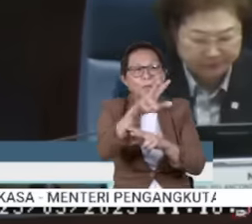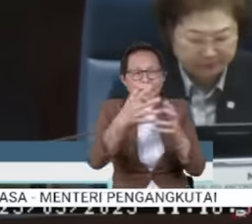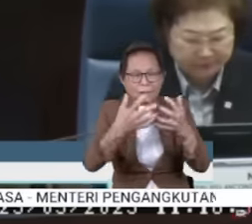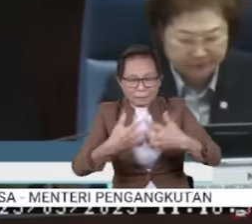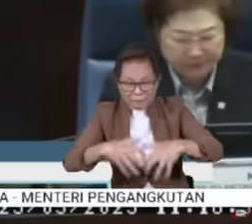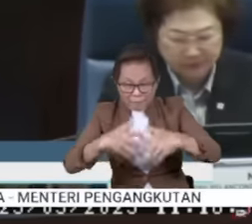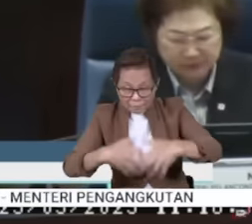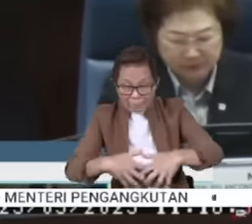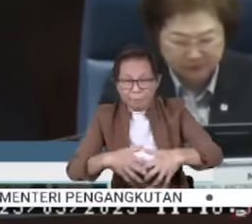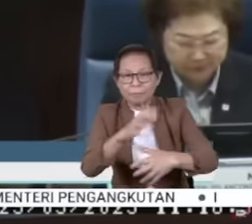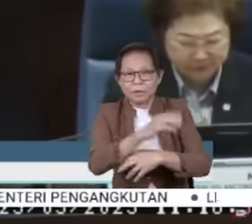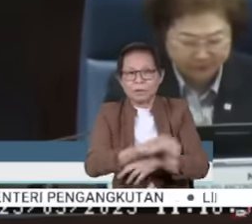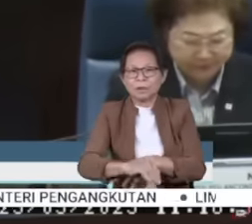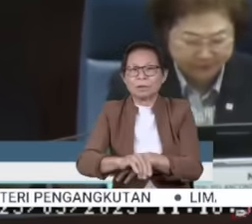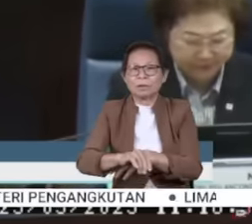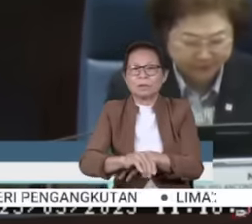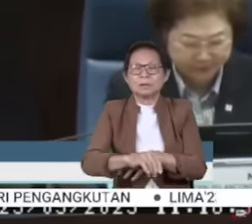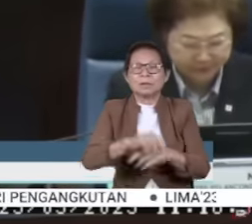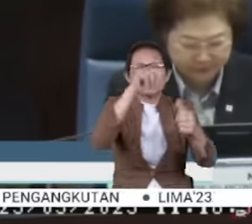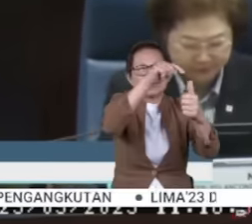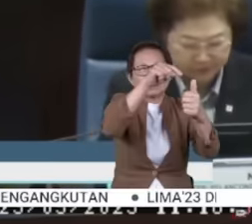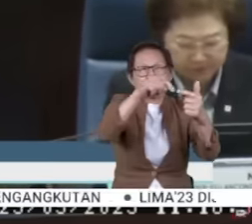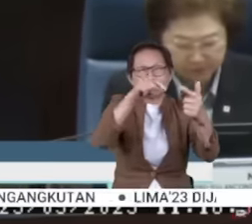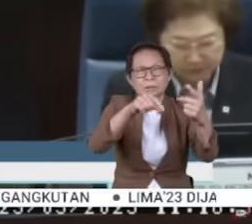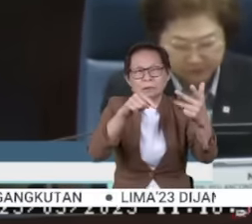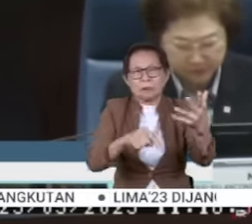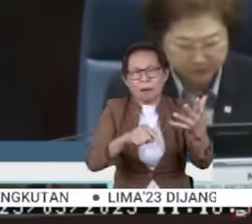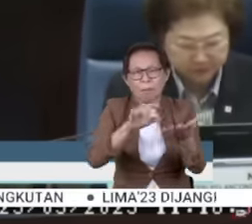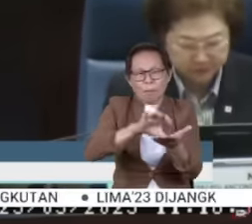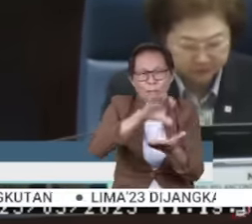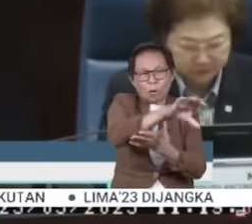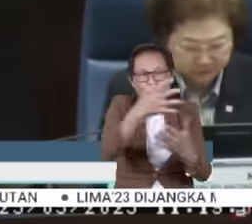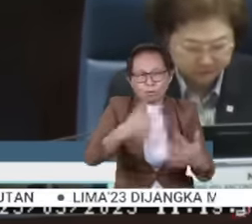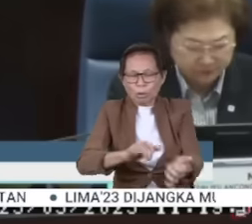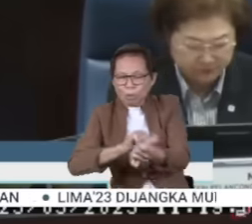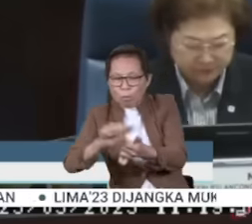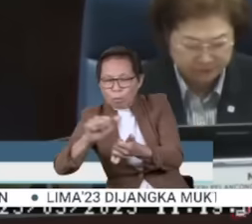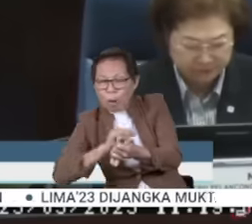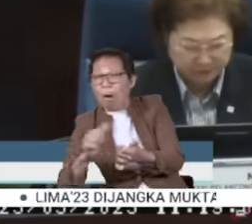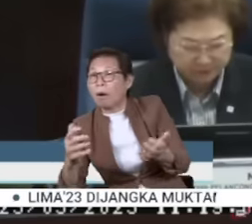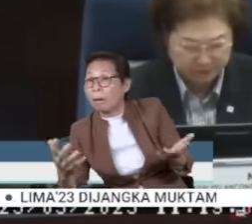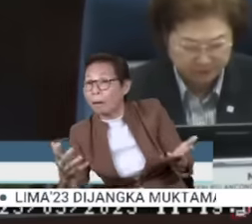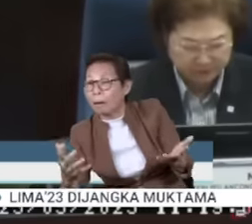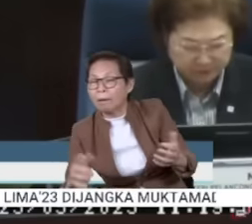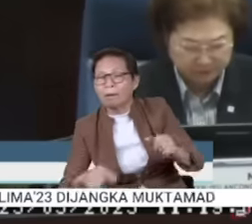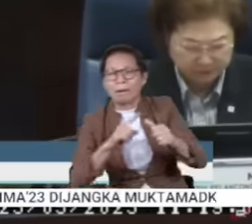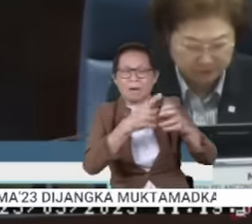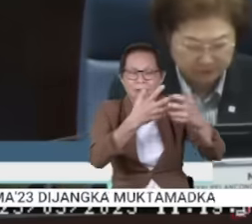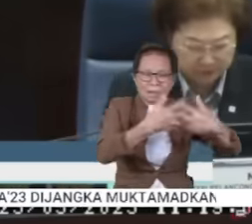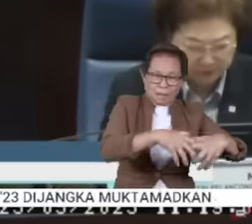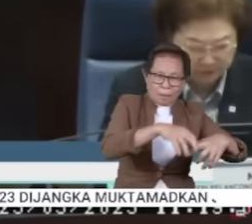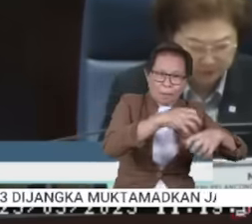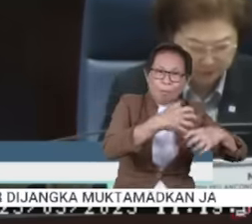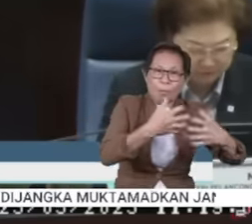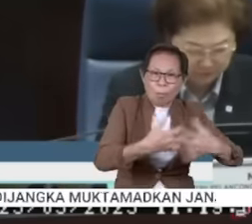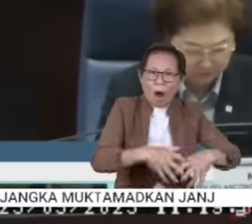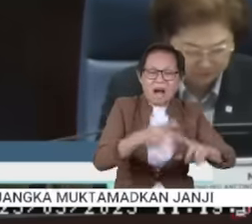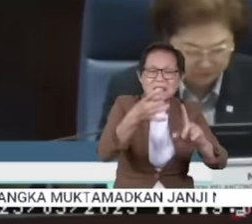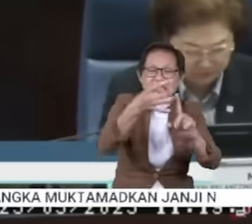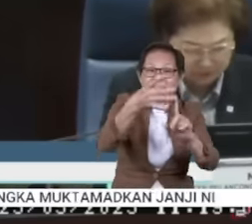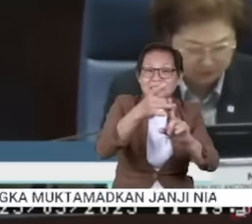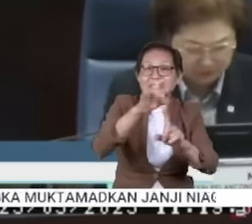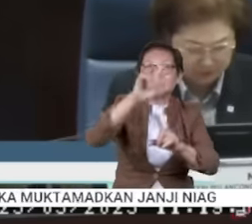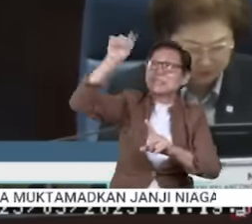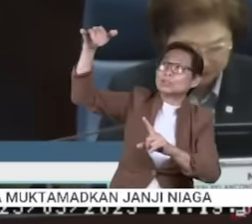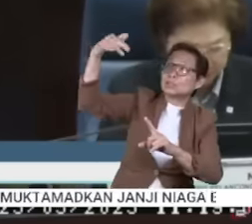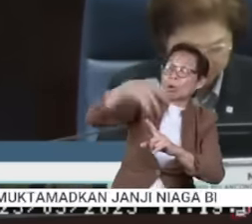2 antara jenis-jenis Pelabuhan yang telah diluruskan ialah kilang pembuatan kaca solar